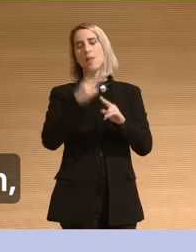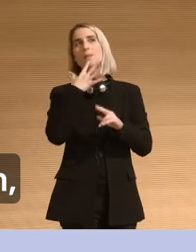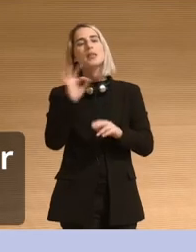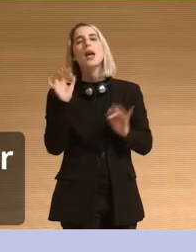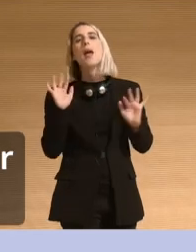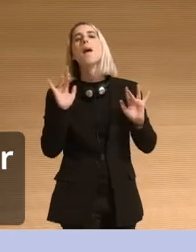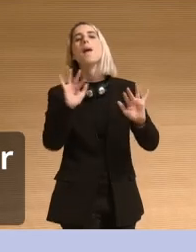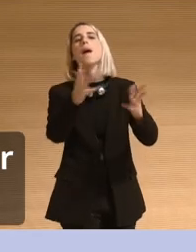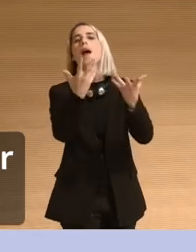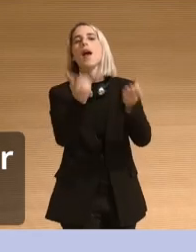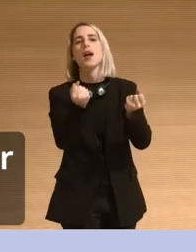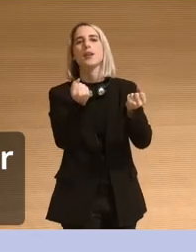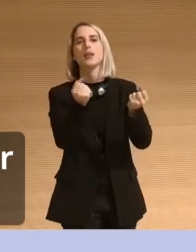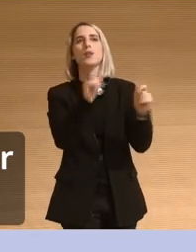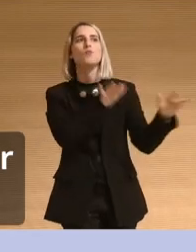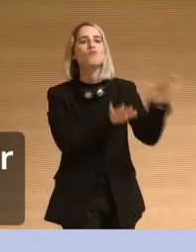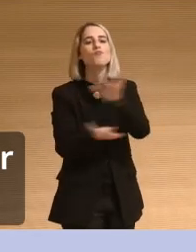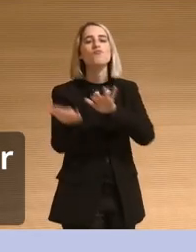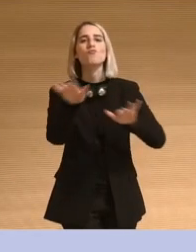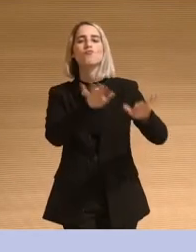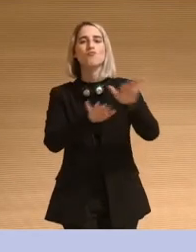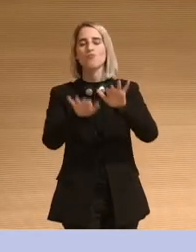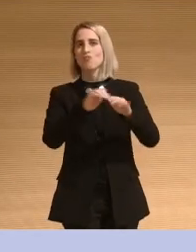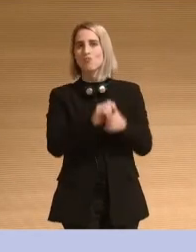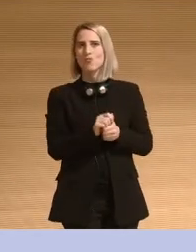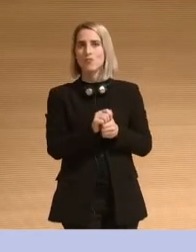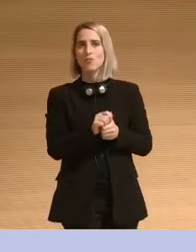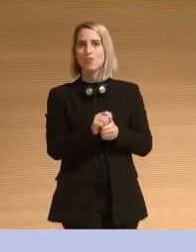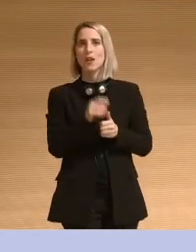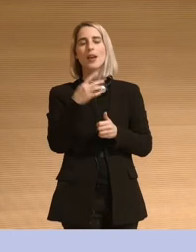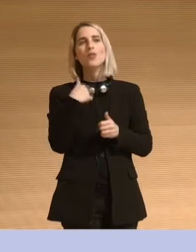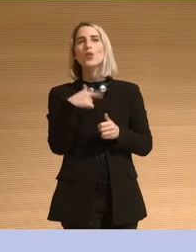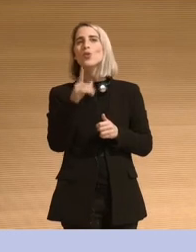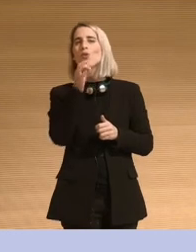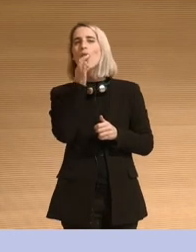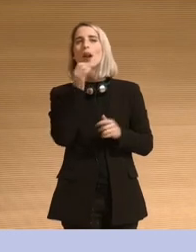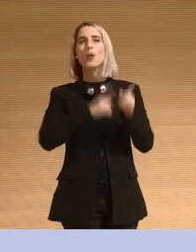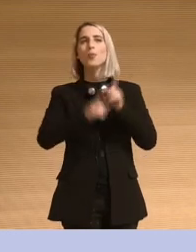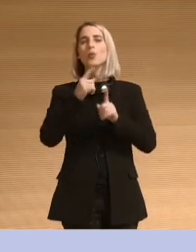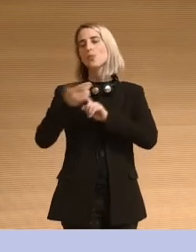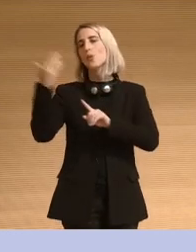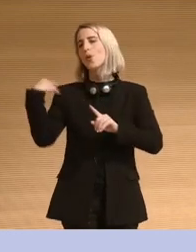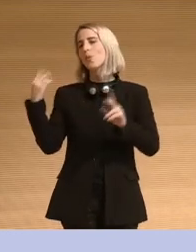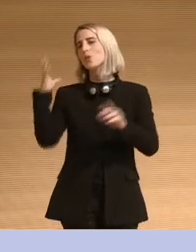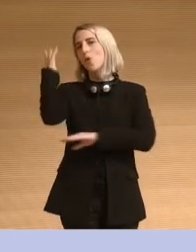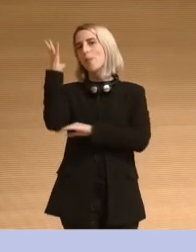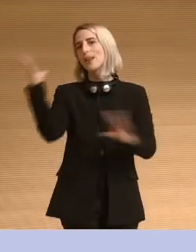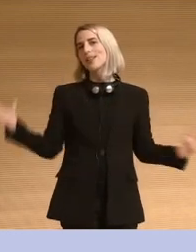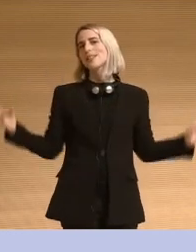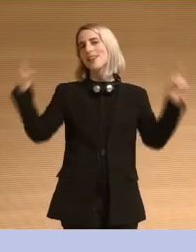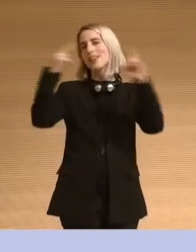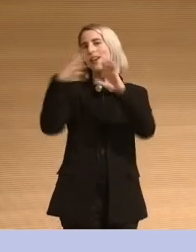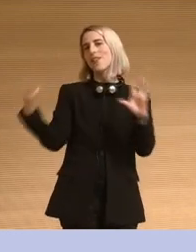Kenneth Hudson, οραματιστής του European Museum of the Year Award, για να κάνω και μια γέφυρα με τον προηγούμενο ομιλητή μας και